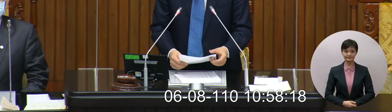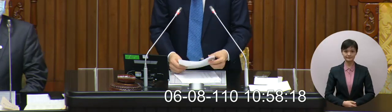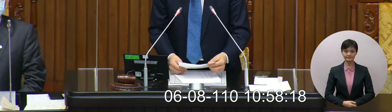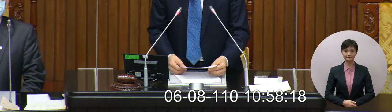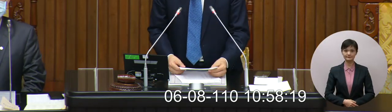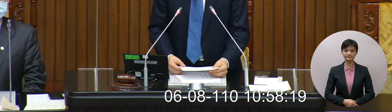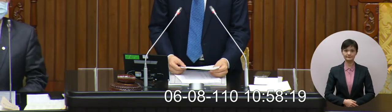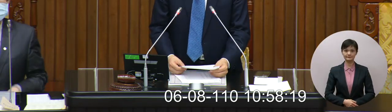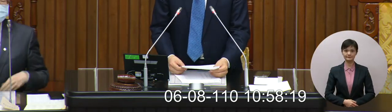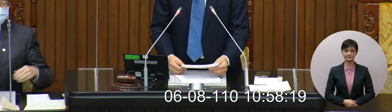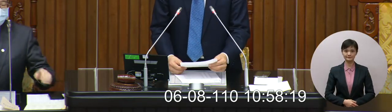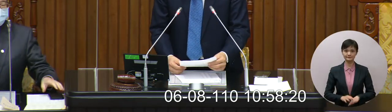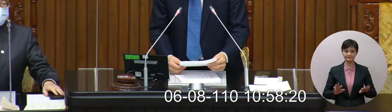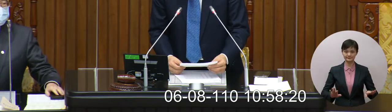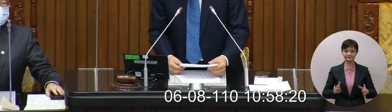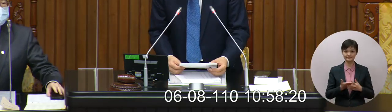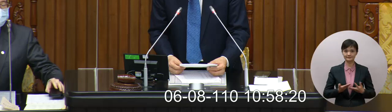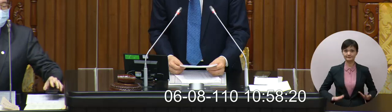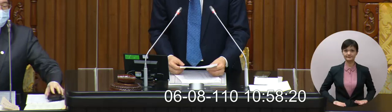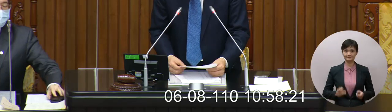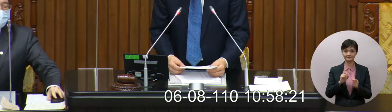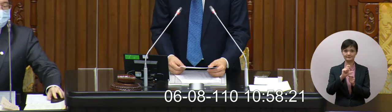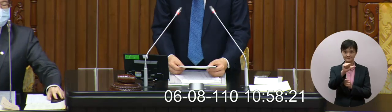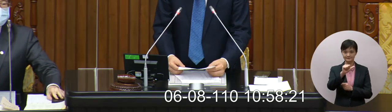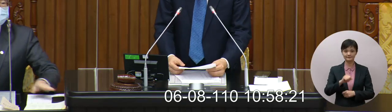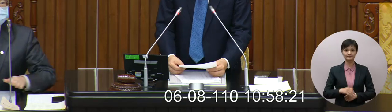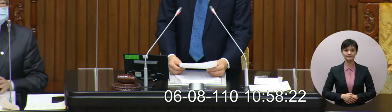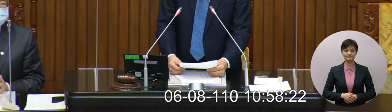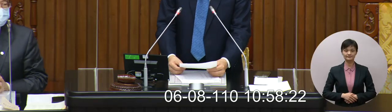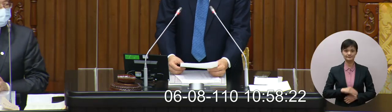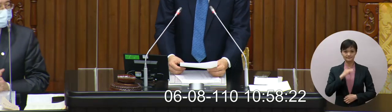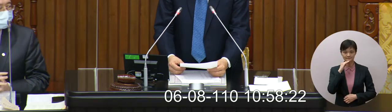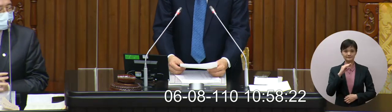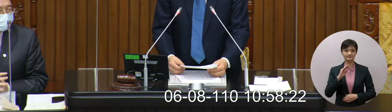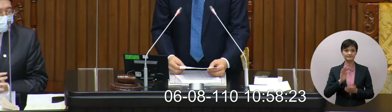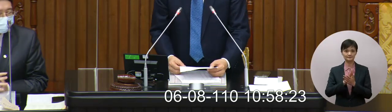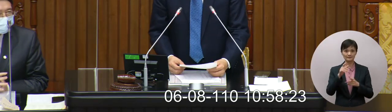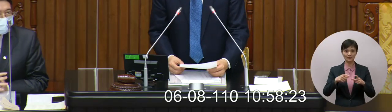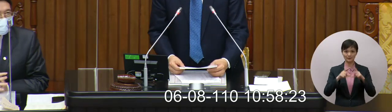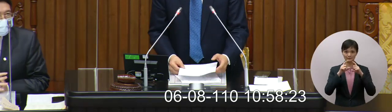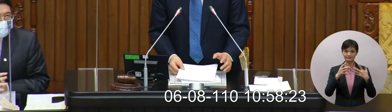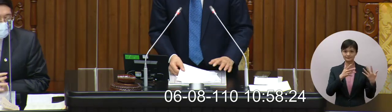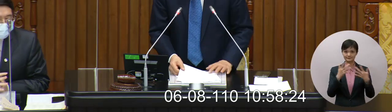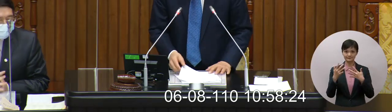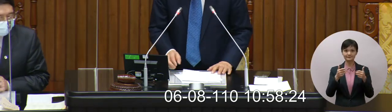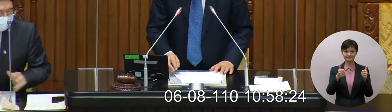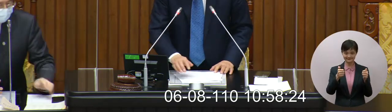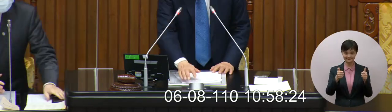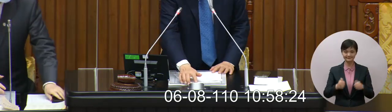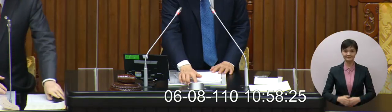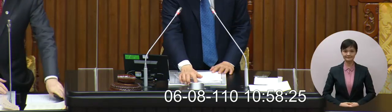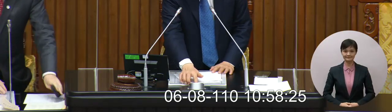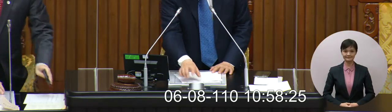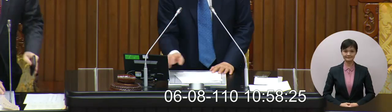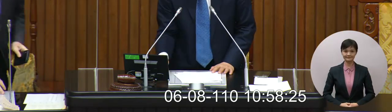报告院会，休息10分钟，休息之后继续进行质询。现在休息。